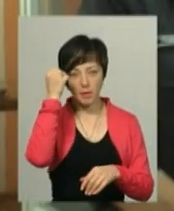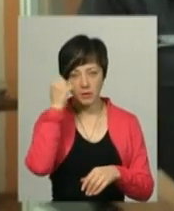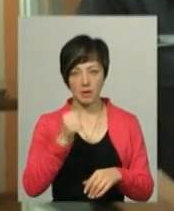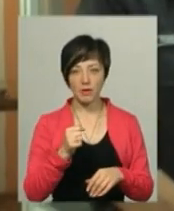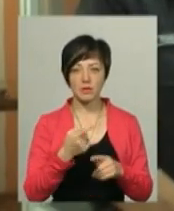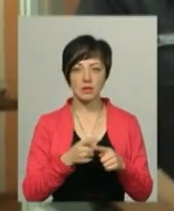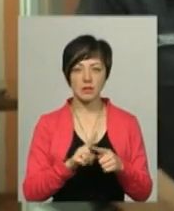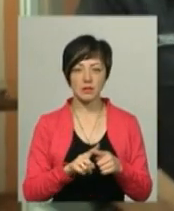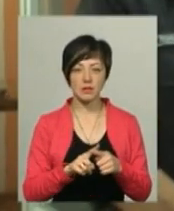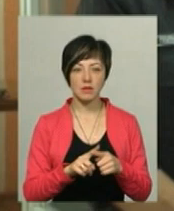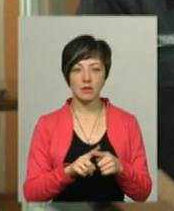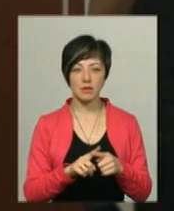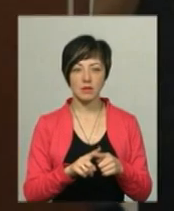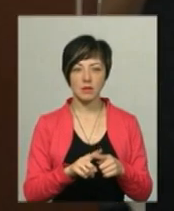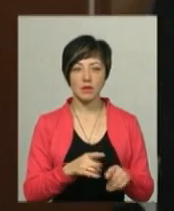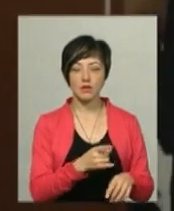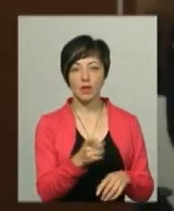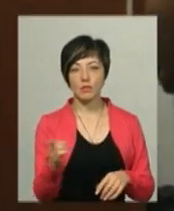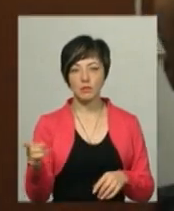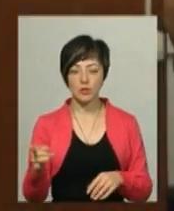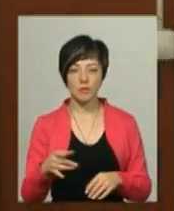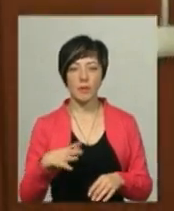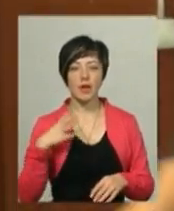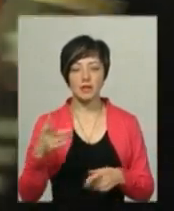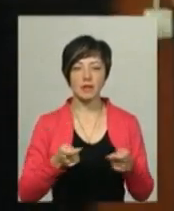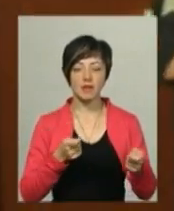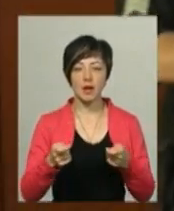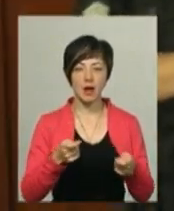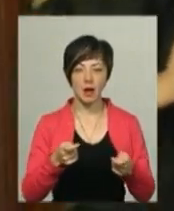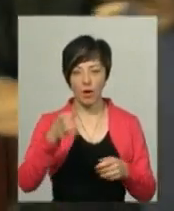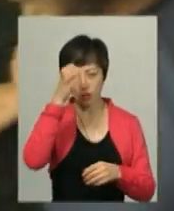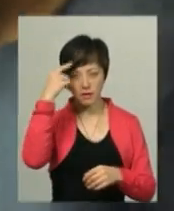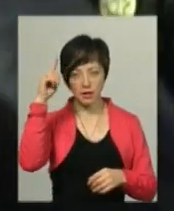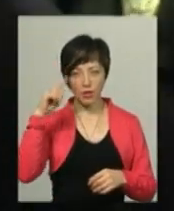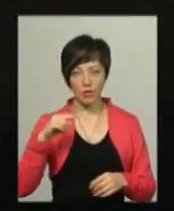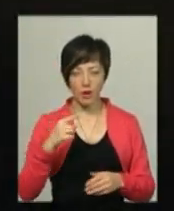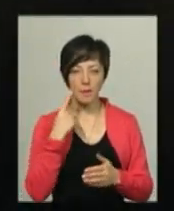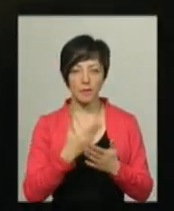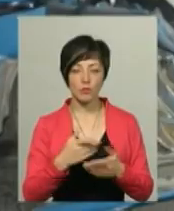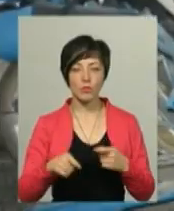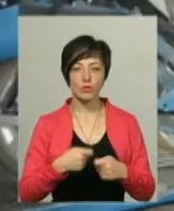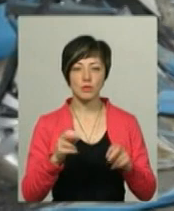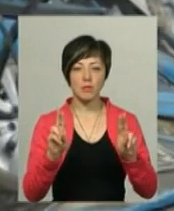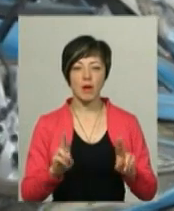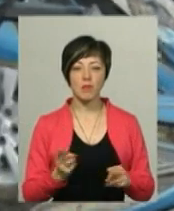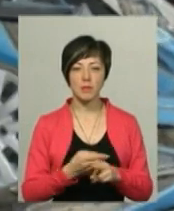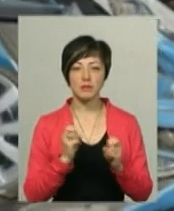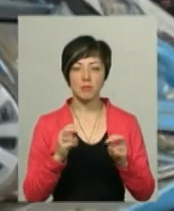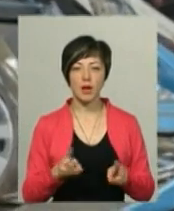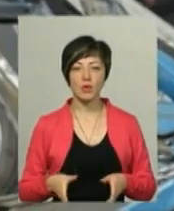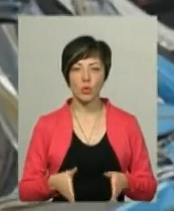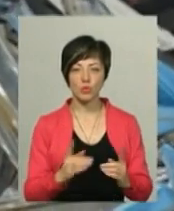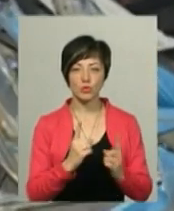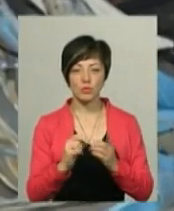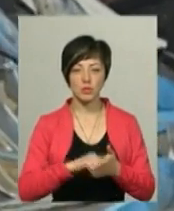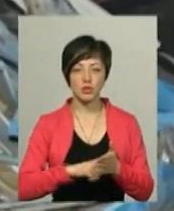як вставав з дороги на узбіччя. Екс-керівника Хмельницького міського департаменту освіти та науки підозрюють у порушенні правил безпеки дорожнього руху,